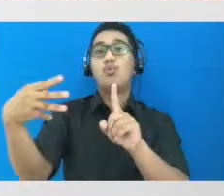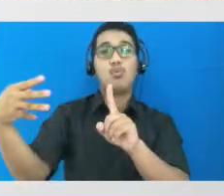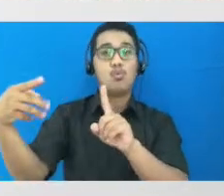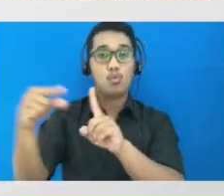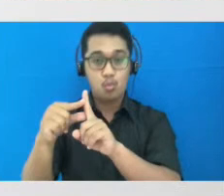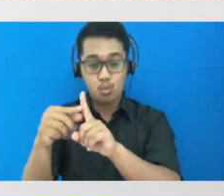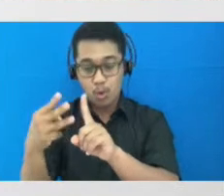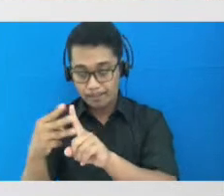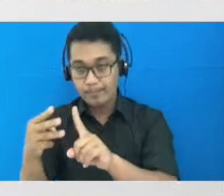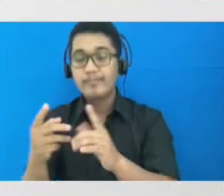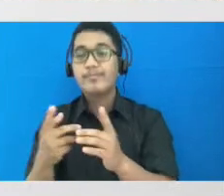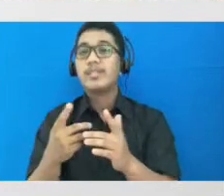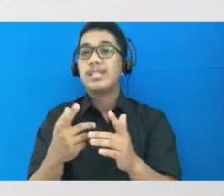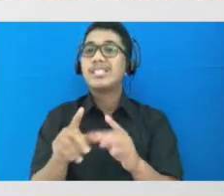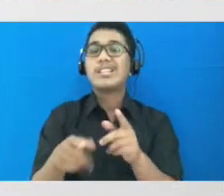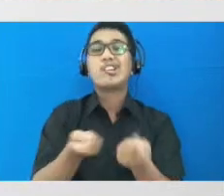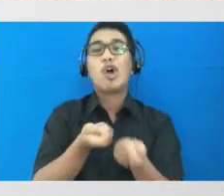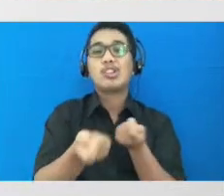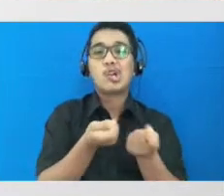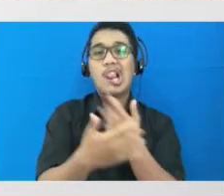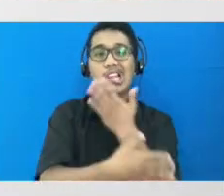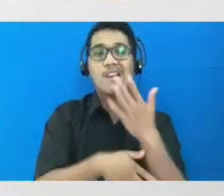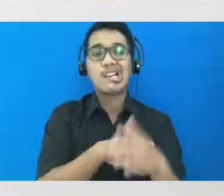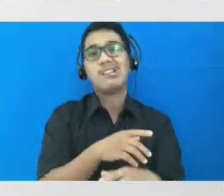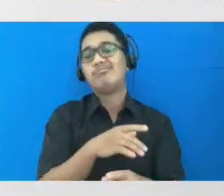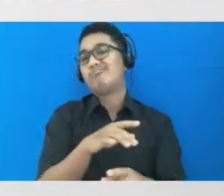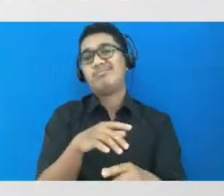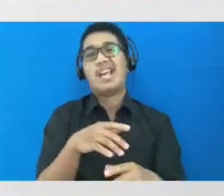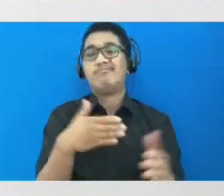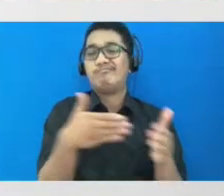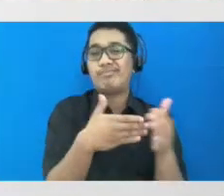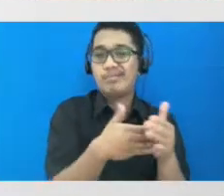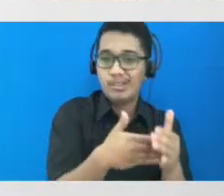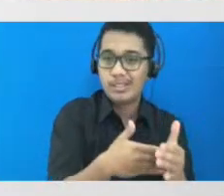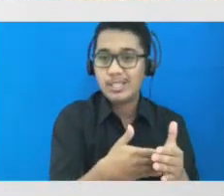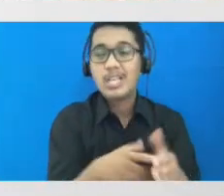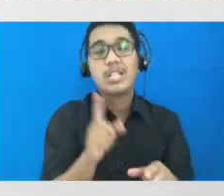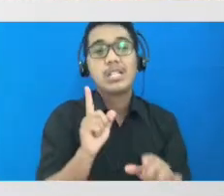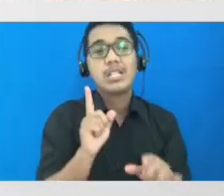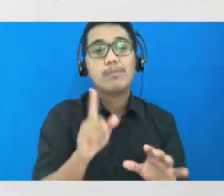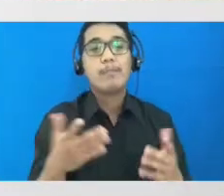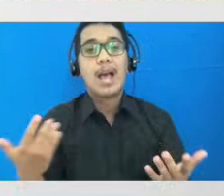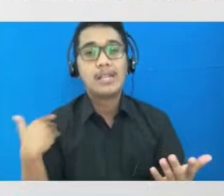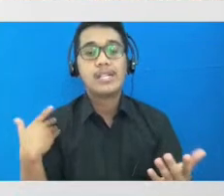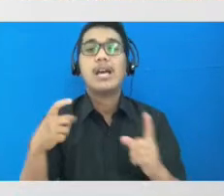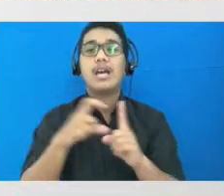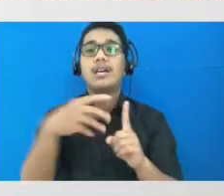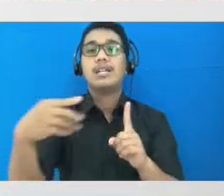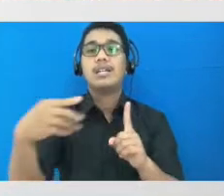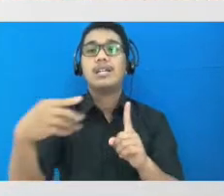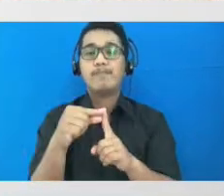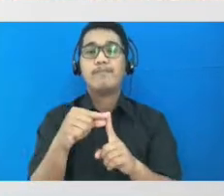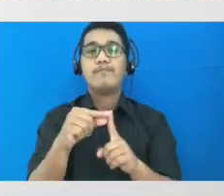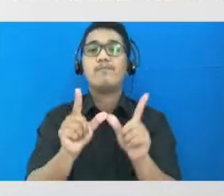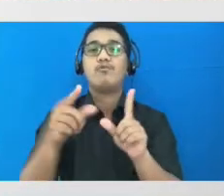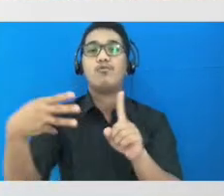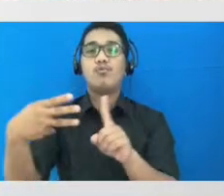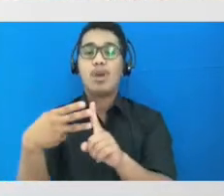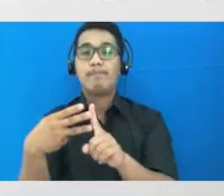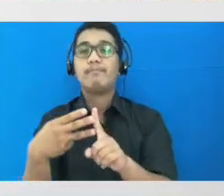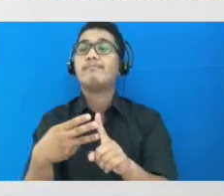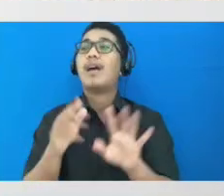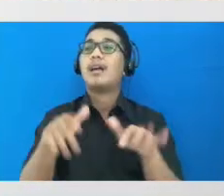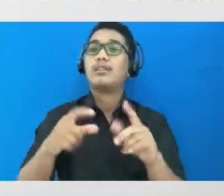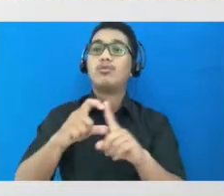sangat limited bagi negara-negara, karena di dark web memang ada deep web tersebut, aturan-aturan yang harus